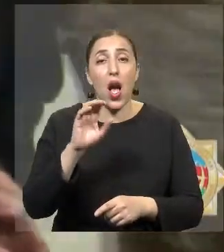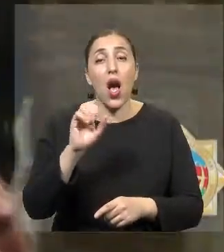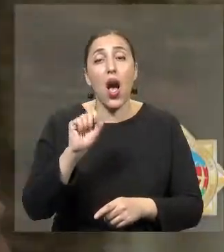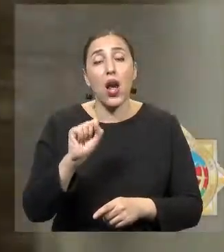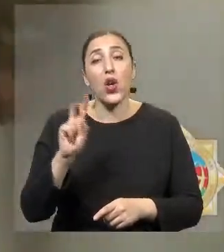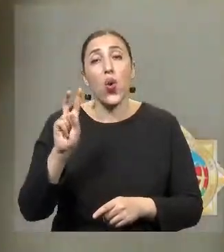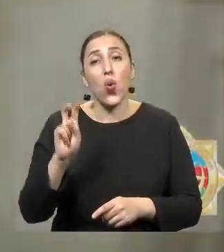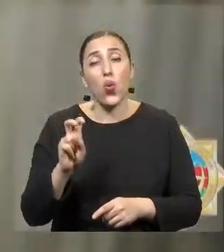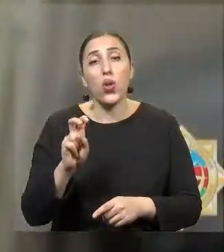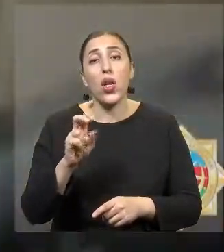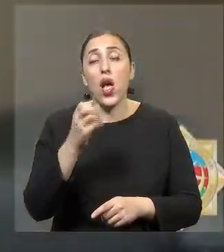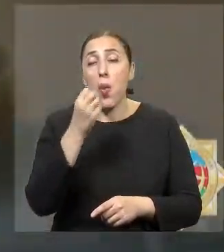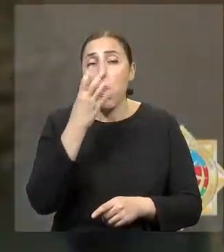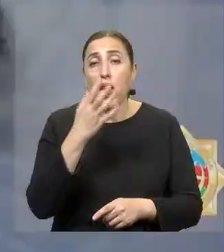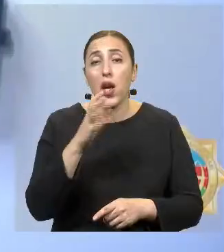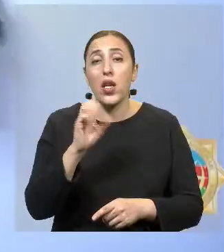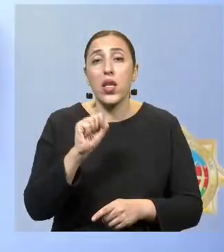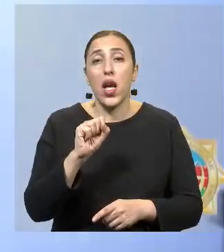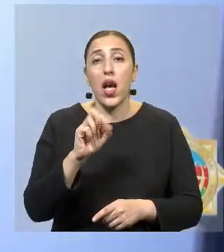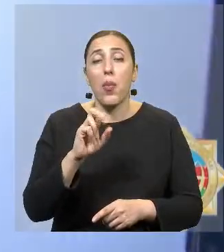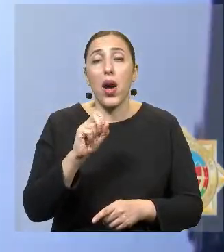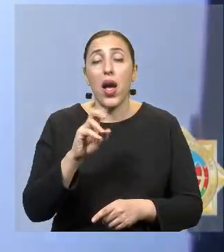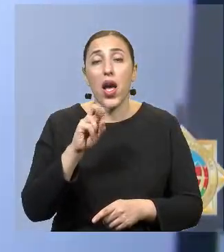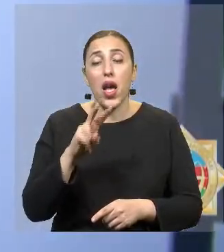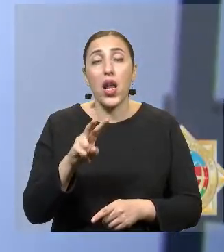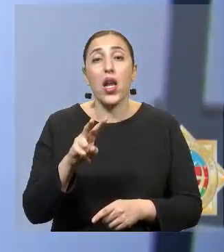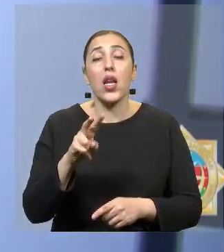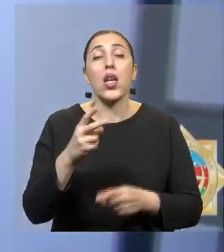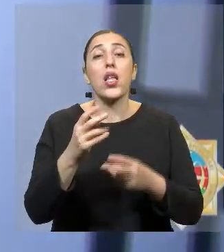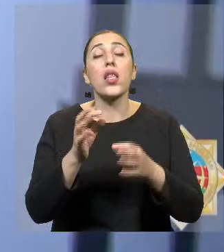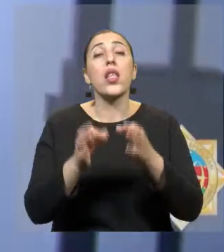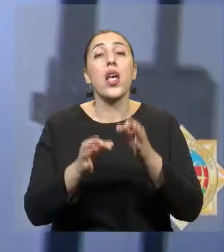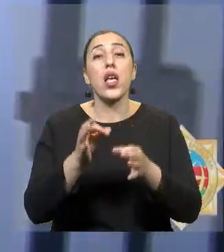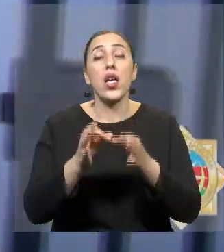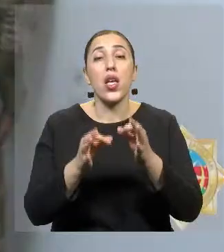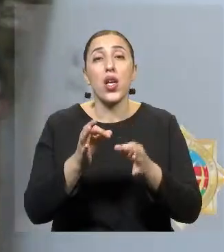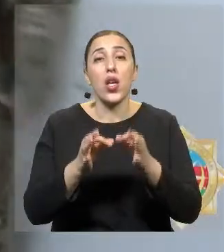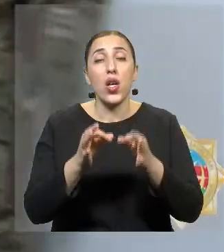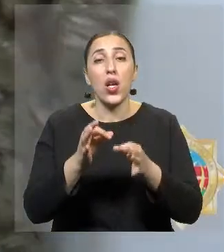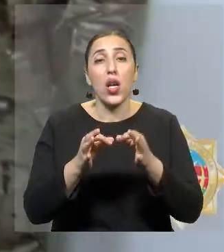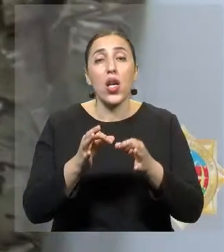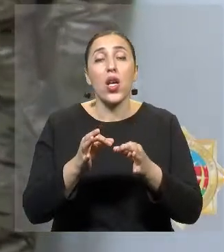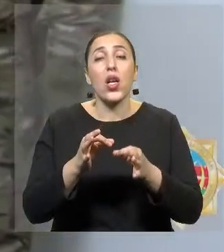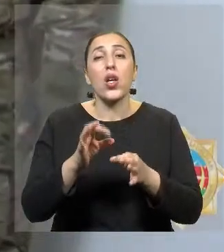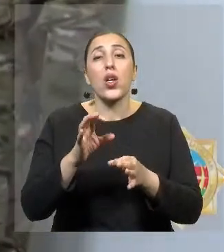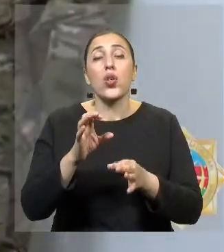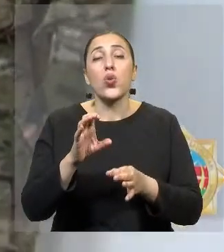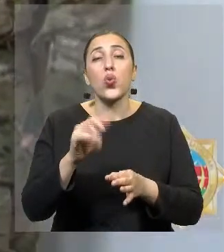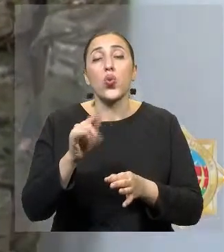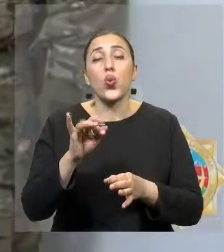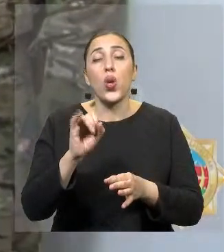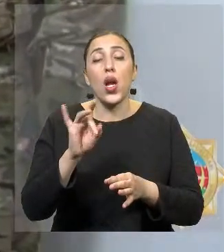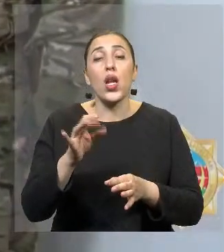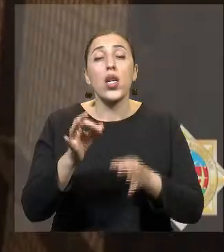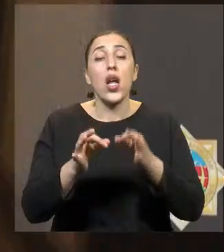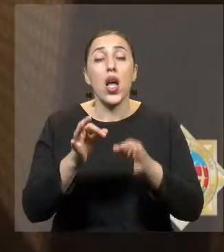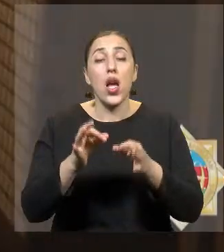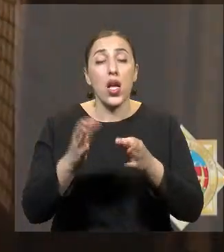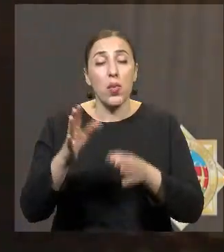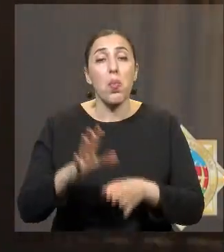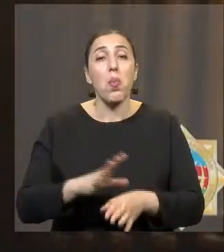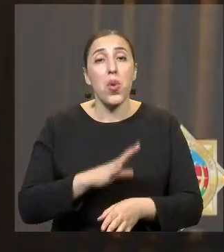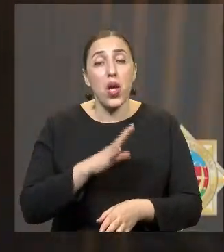բակվի Սաբայիլի շրջանի դատարանում դատավոր ուլվիա շուկյուրովայի նախագահությամբ։ բակոսահակյանի և դավիտի